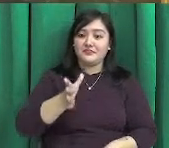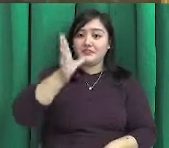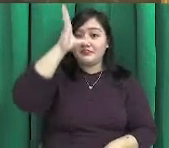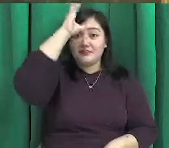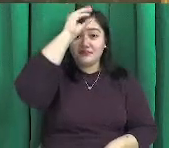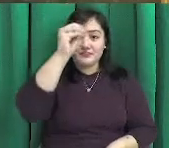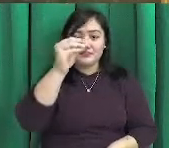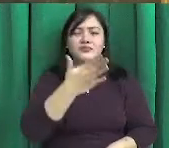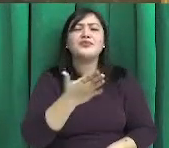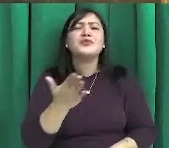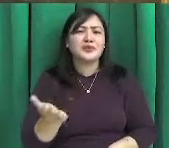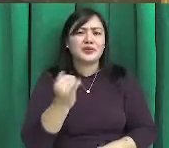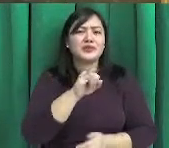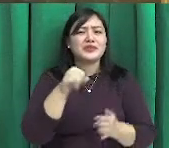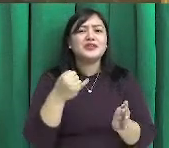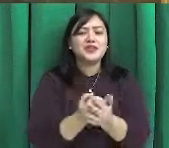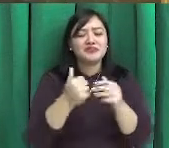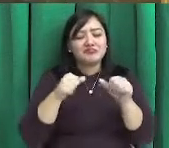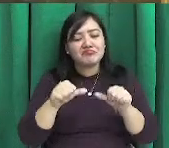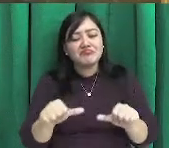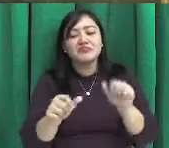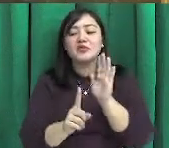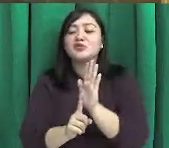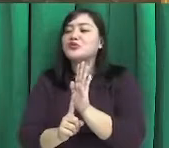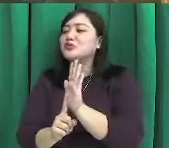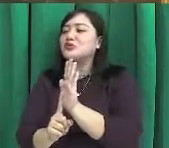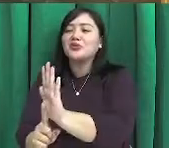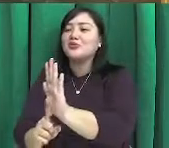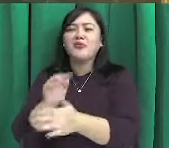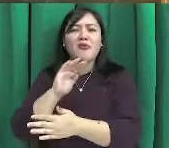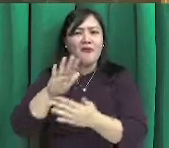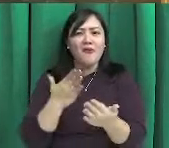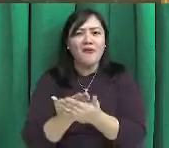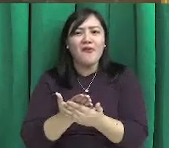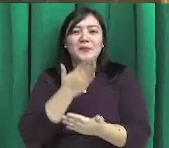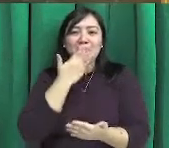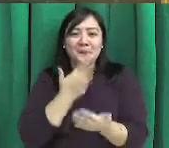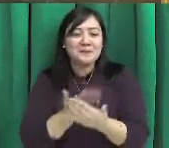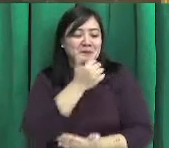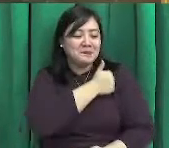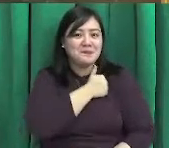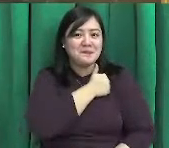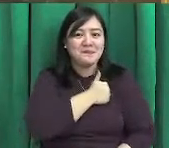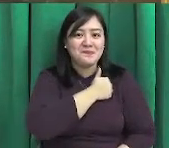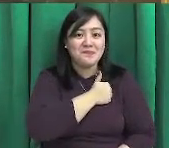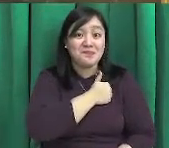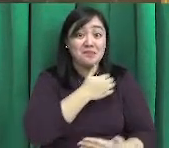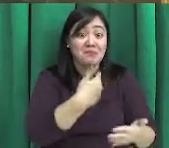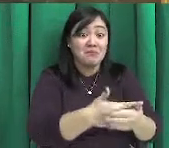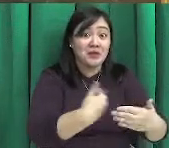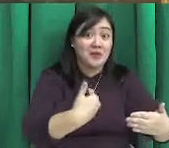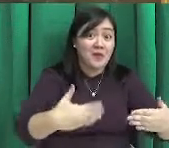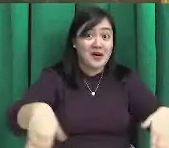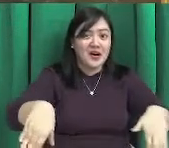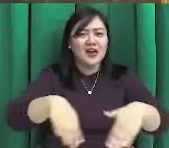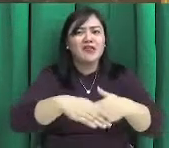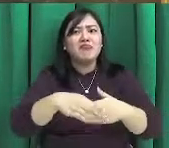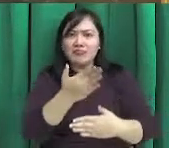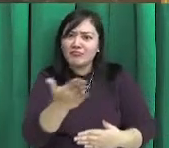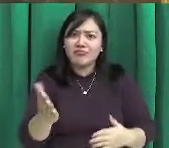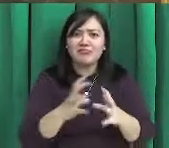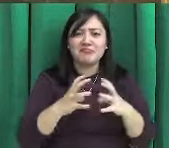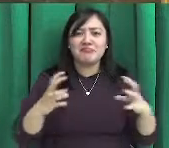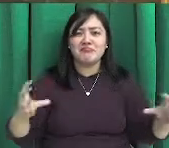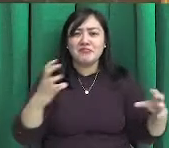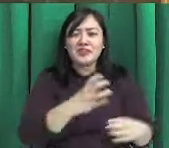puro magaganda. Pag hindi pa kayo kasal. Yung. parang ingat na ingat kayo, pero